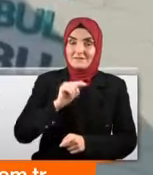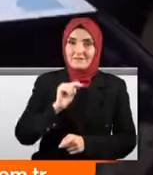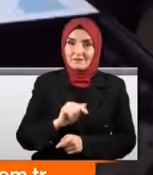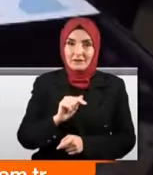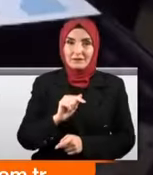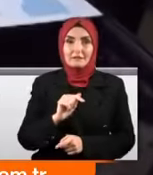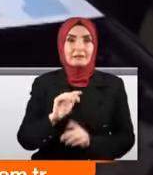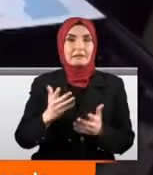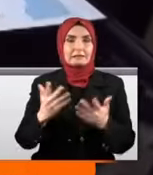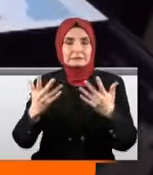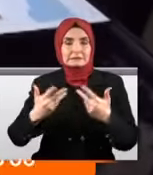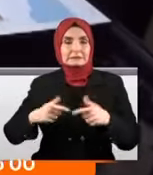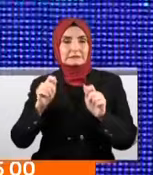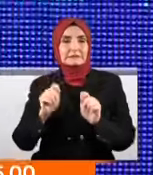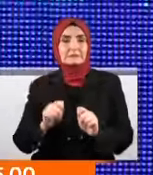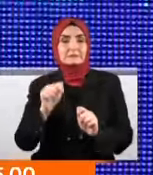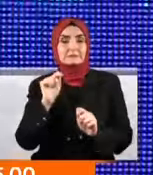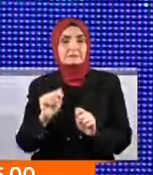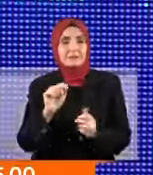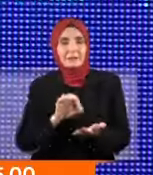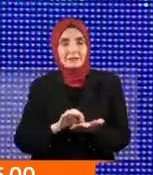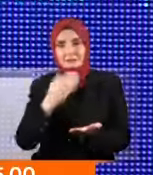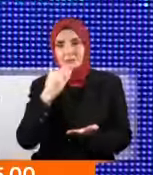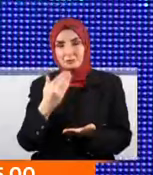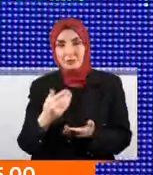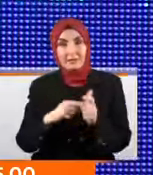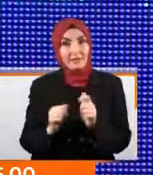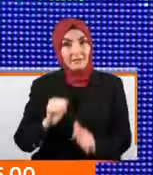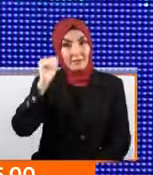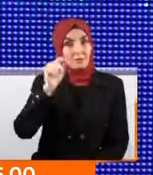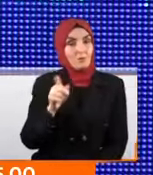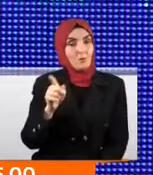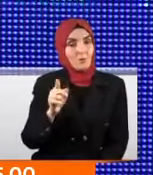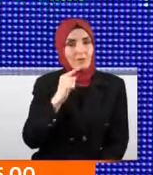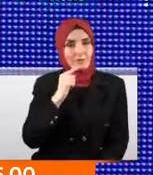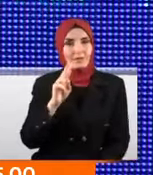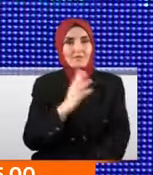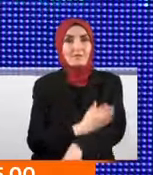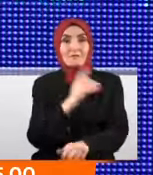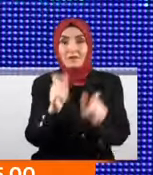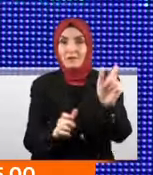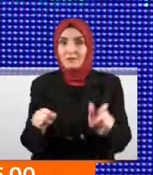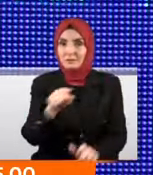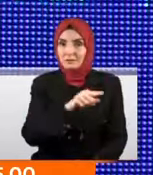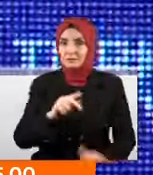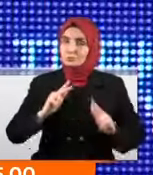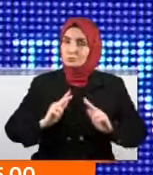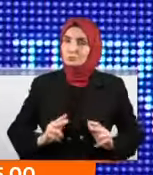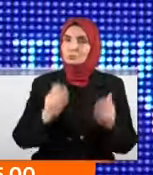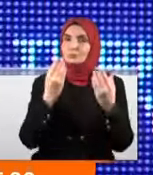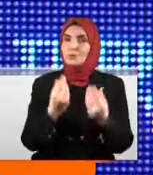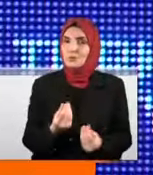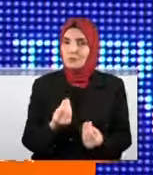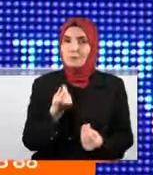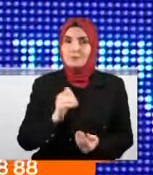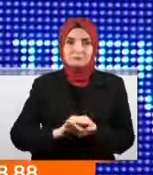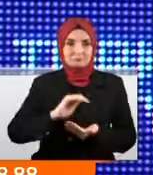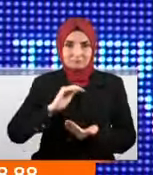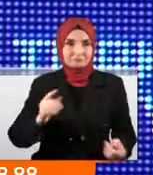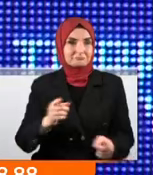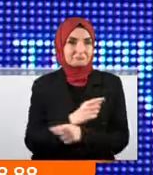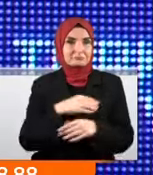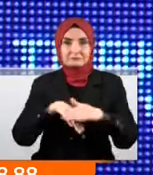verdi. Enflasyonu işaret etti. Vatandaşımızın gönül huzuruyla birikimlerini değerlendireceği iklimi